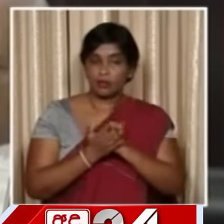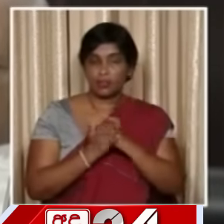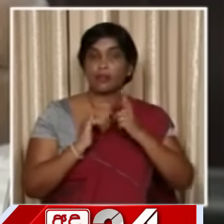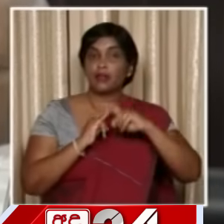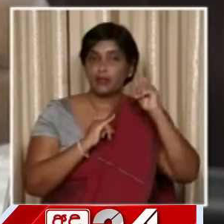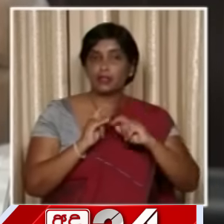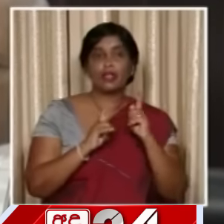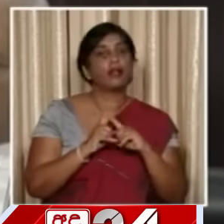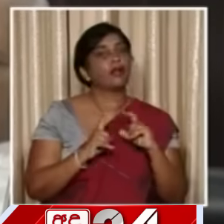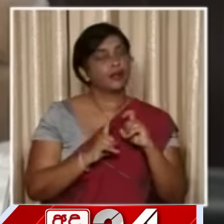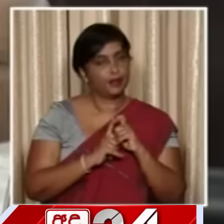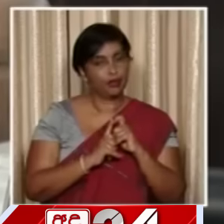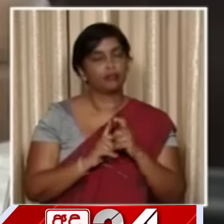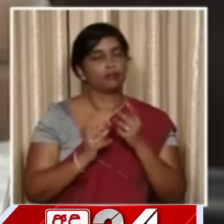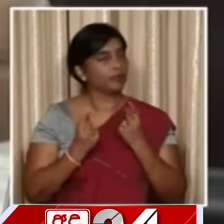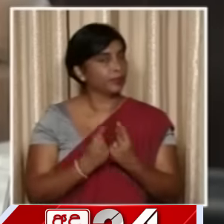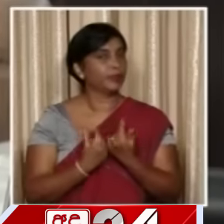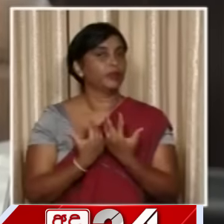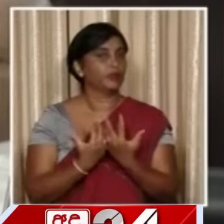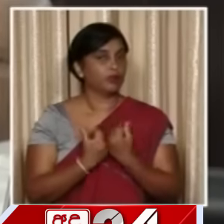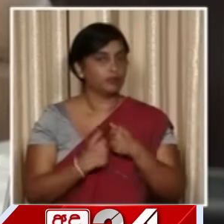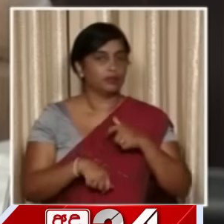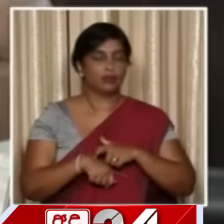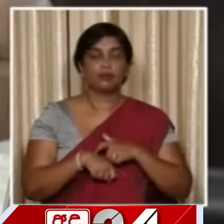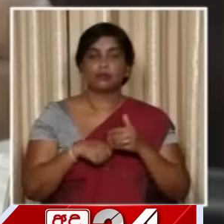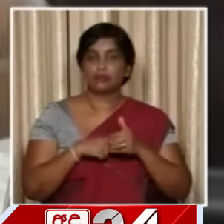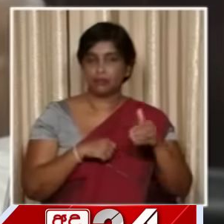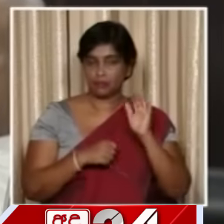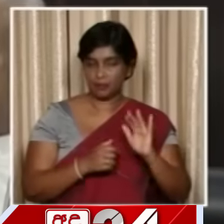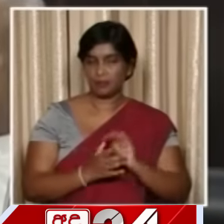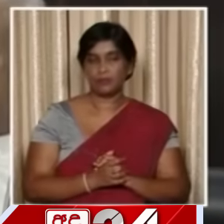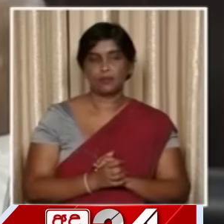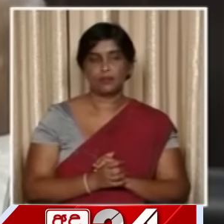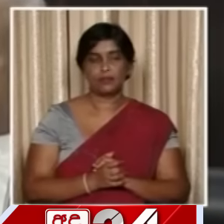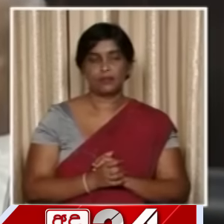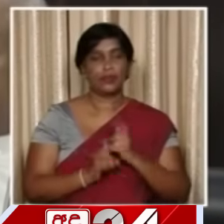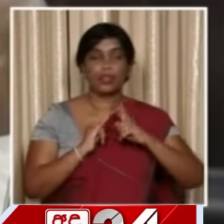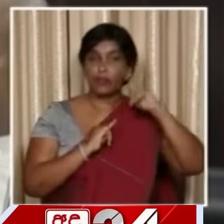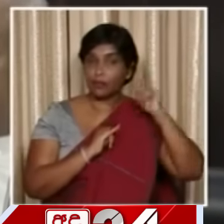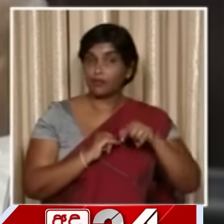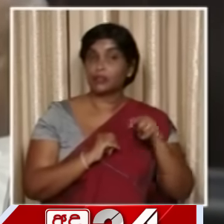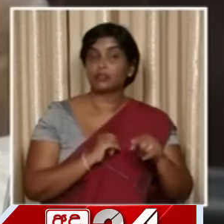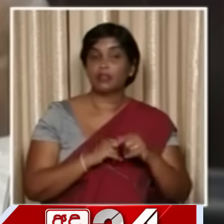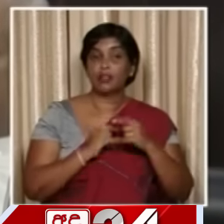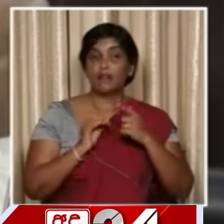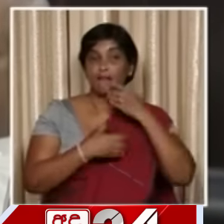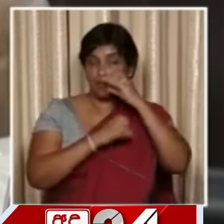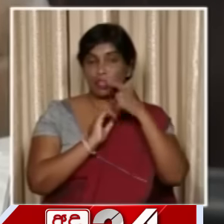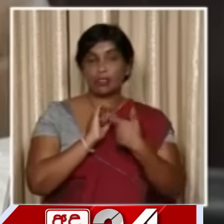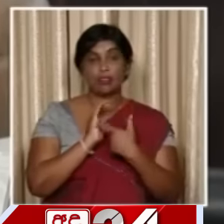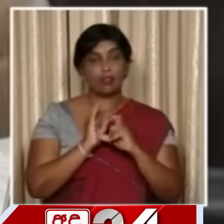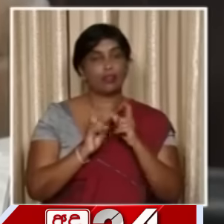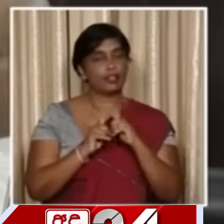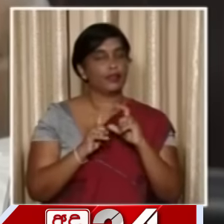විශ්වවිද්‍යාල අධ්‍යාපනය නොපමා ලබා ගැනීම මේ අවස්ථාව පුදා කරගන්නවා. විශ්වවිද්‍යාල විද්‍යා තාක්ෂණ අධ්‍යාපනය පුළුල්